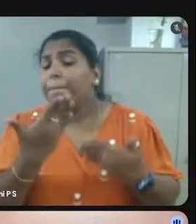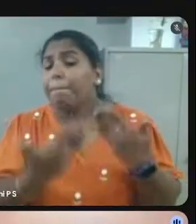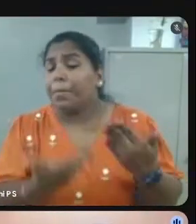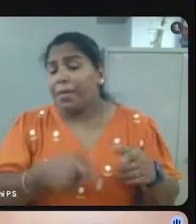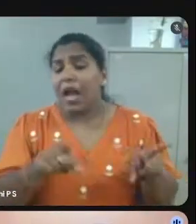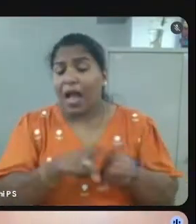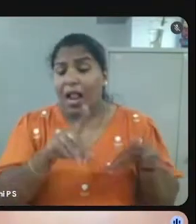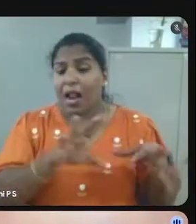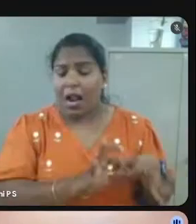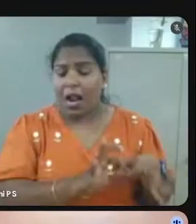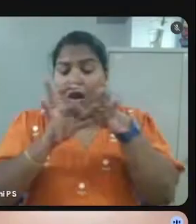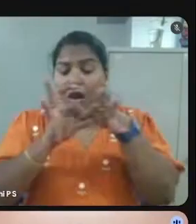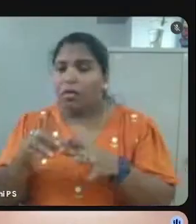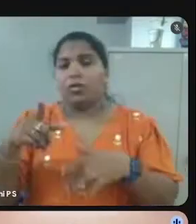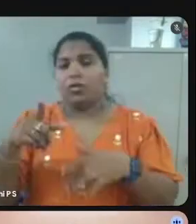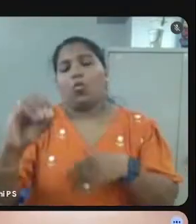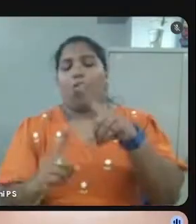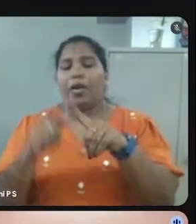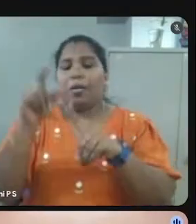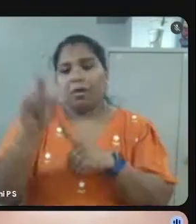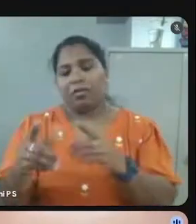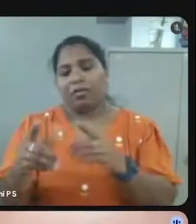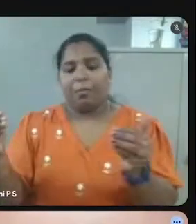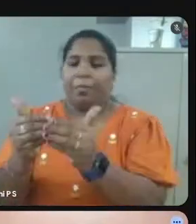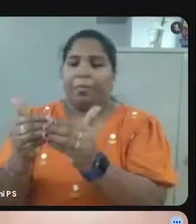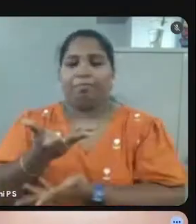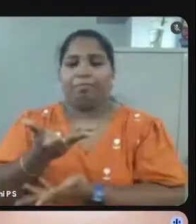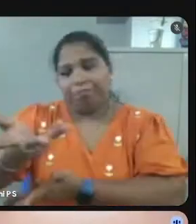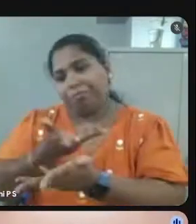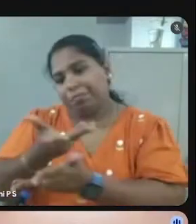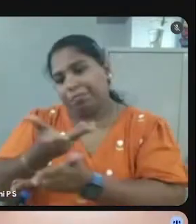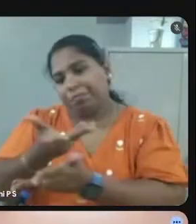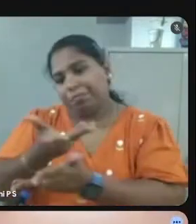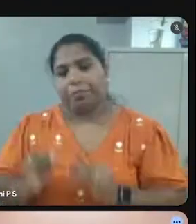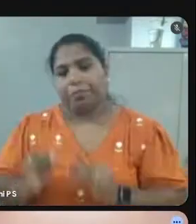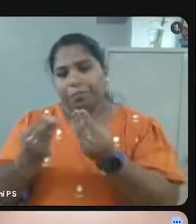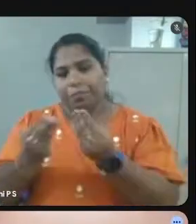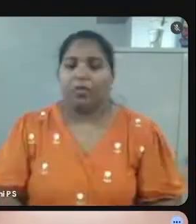അതിനനുസരിച്ച് ഏതെങ്കിലും ചെയ്യാനുണ്ടോ ഓക്യുപേഷണൽ തെറപ്പിസ്റ്റ് ആണ് അത് കൊണ്ട് അഡ്രസ് ചെയ്യും. മനസ്സിലായല്ലേ?